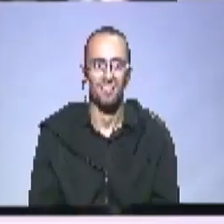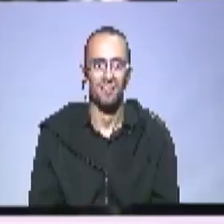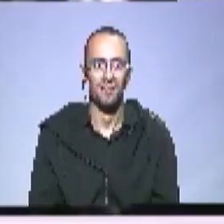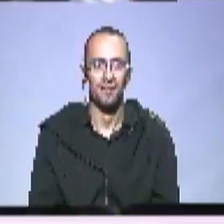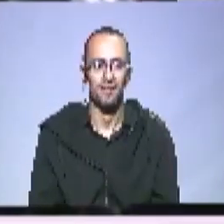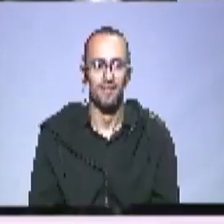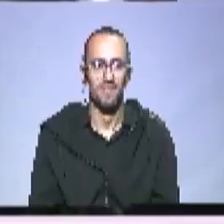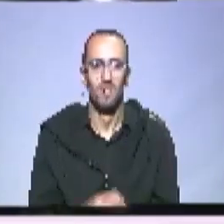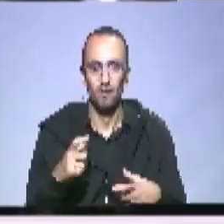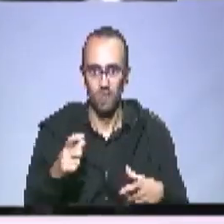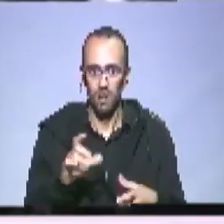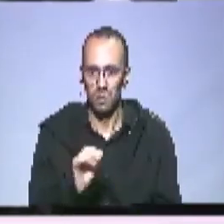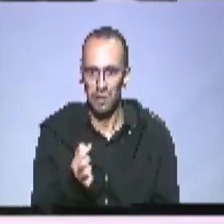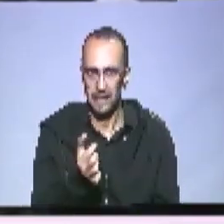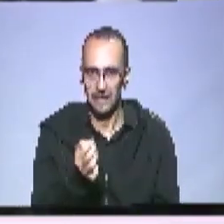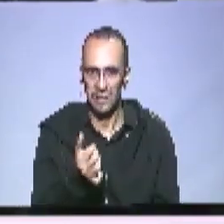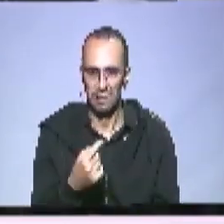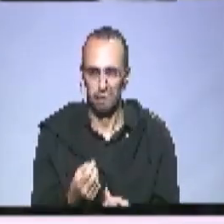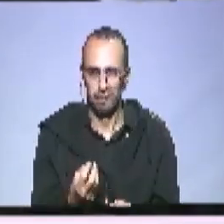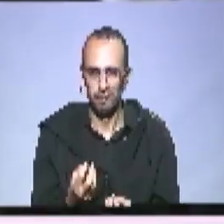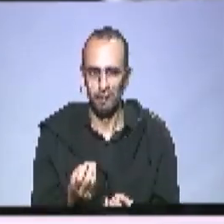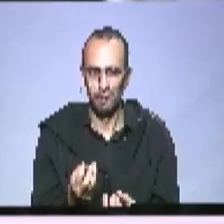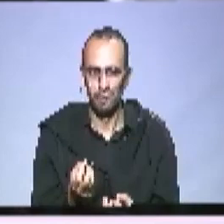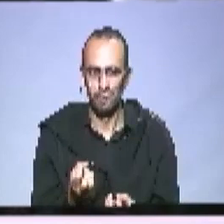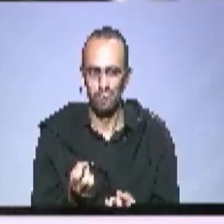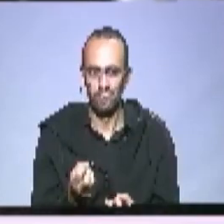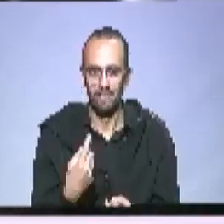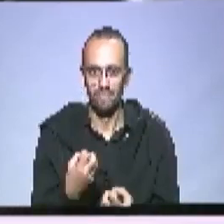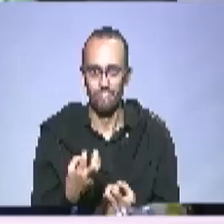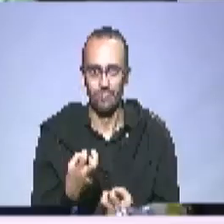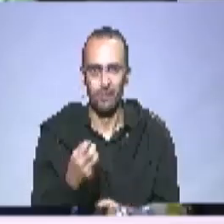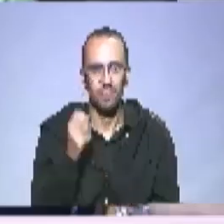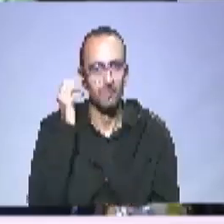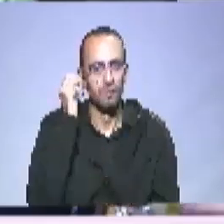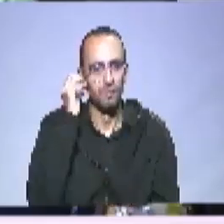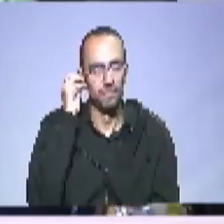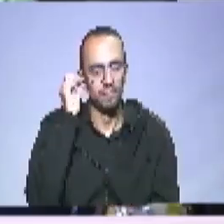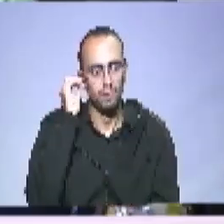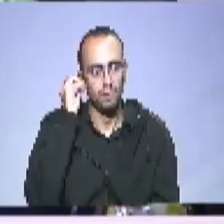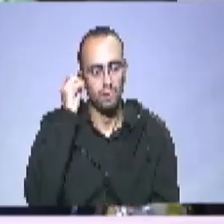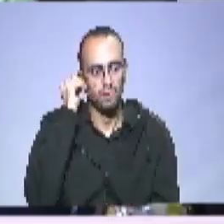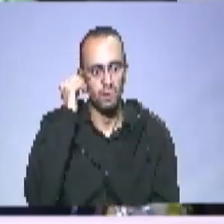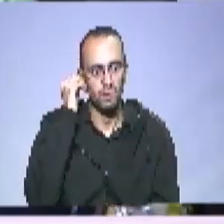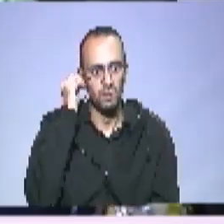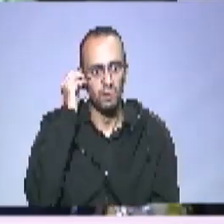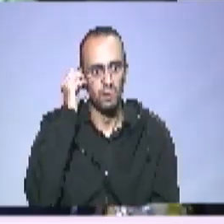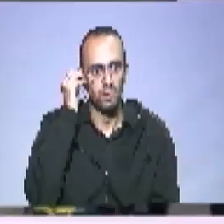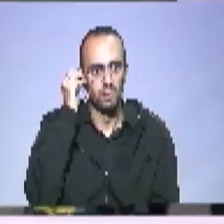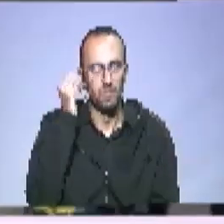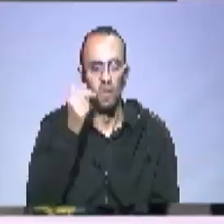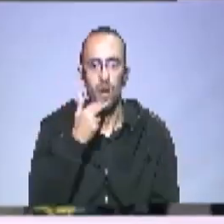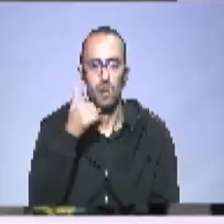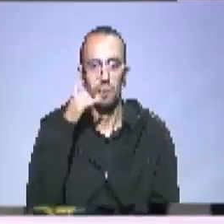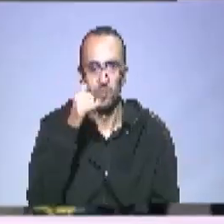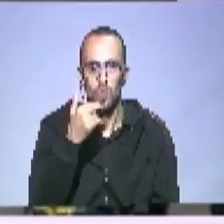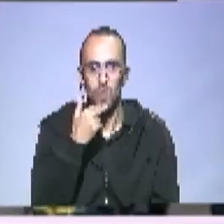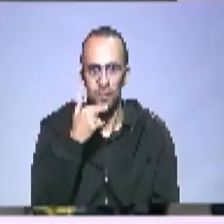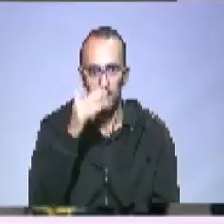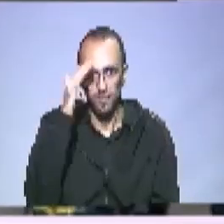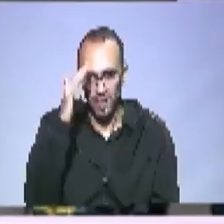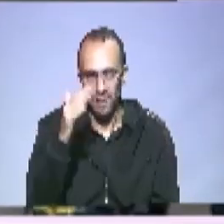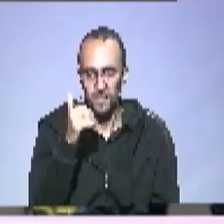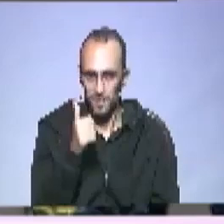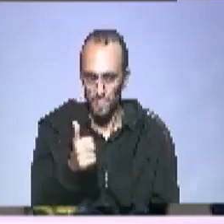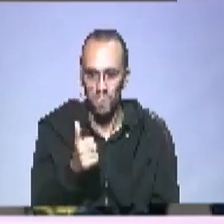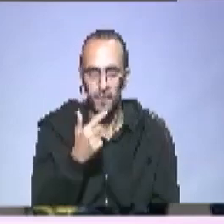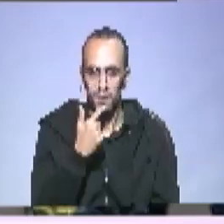والفطيره بدات تطقطق اهي. طيب. سامع؟ طيب. استاذ سعيد مساء الخير. مساء النور.